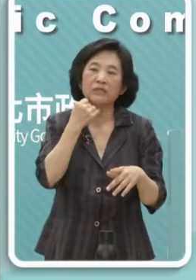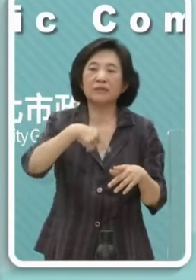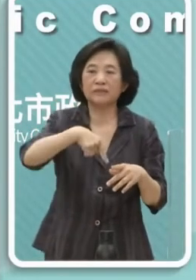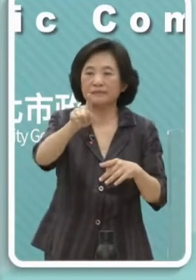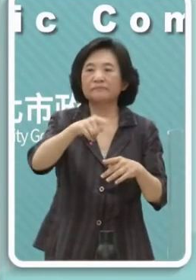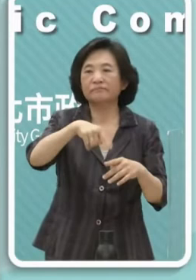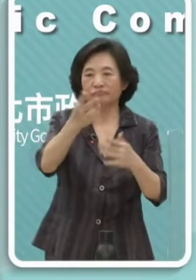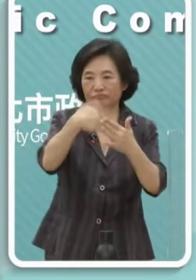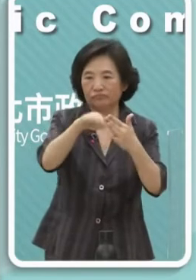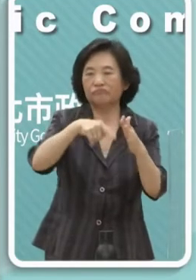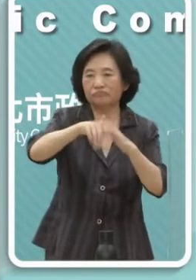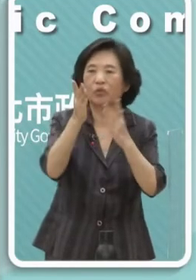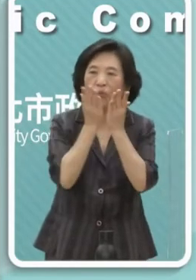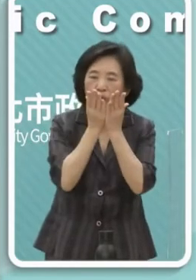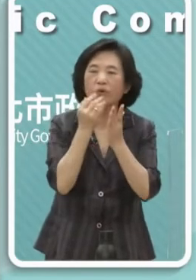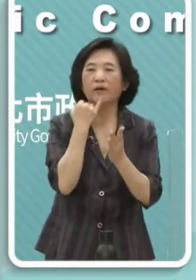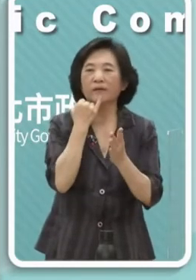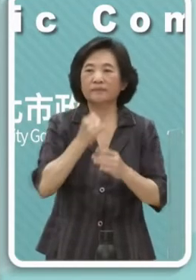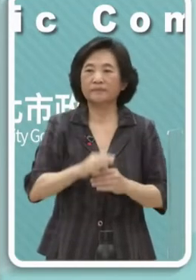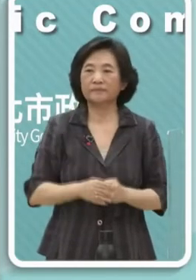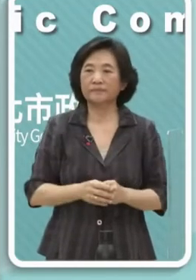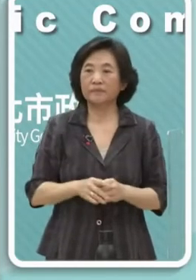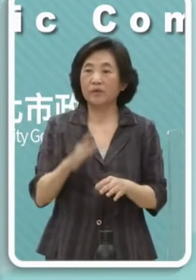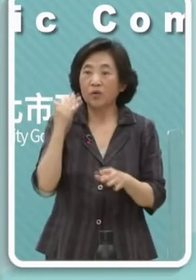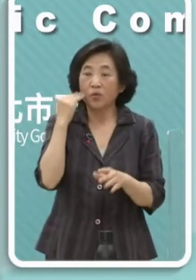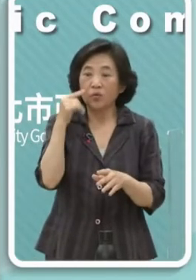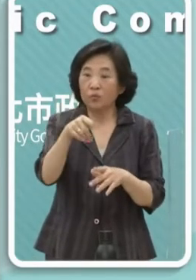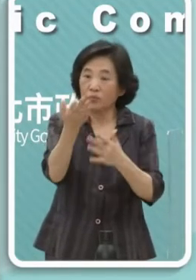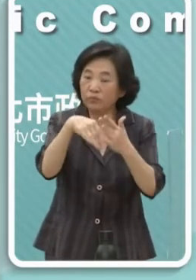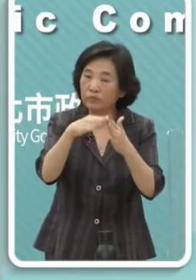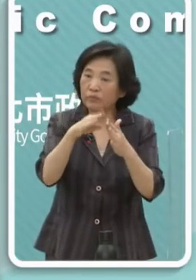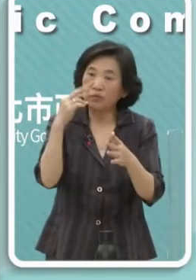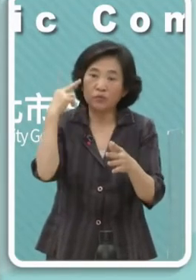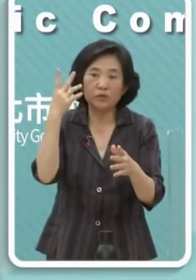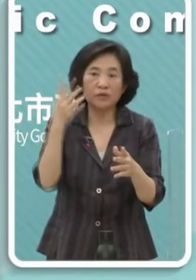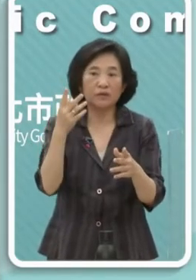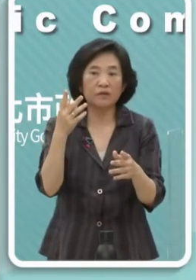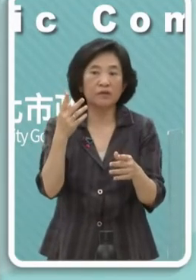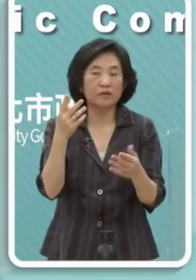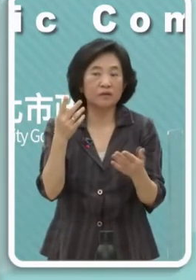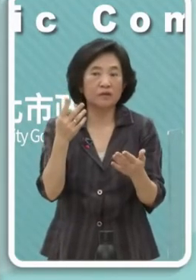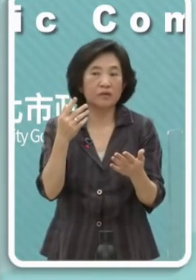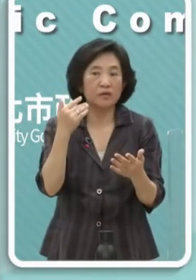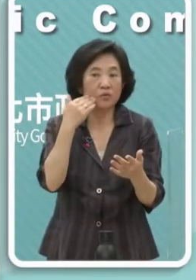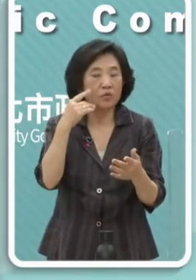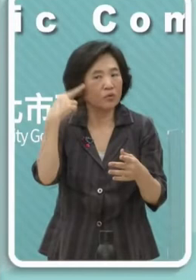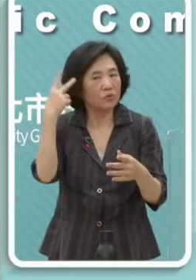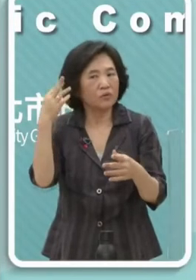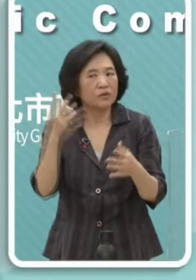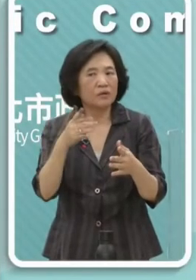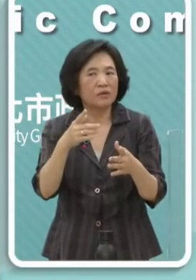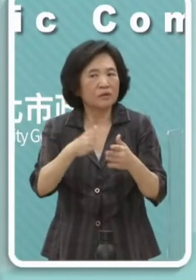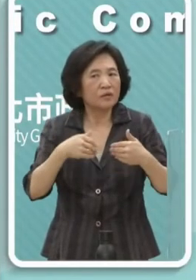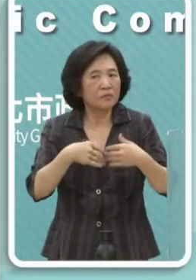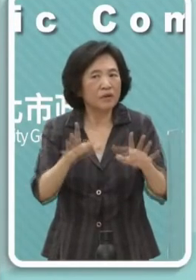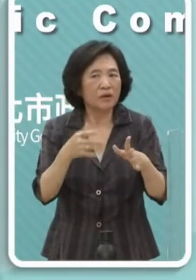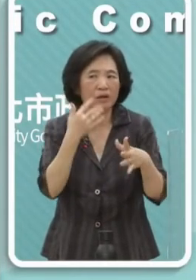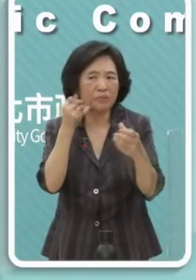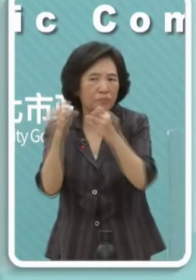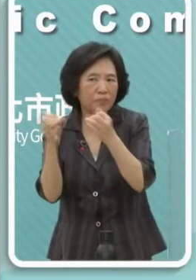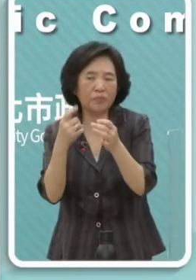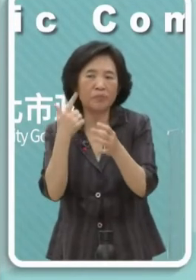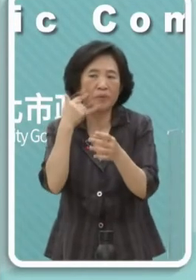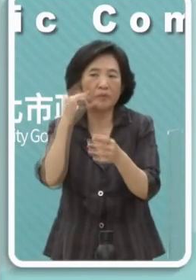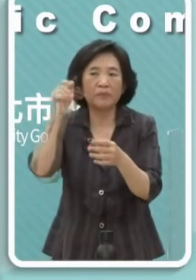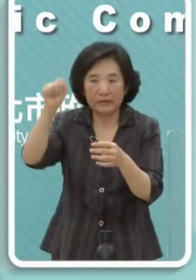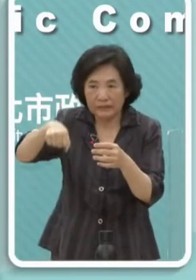实体上课。那如果学校有需要的话，还是可以啊，经过讨论之后。那取得家长的